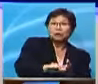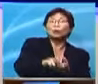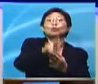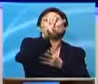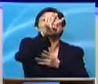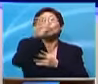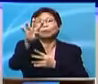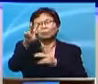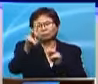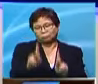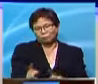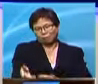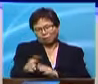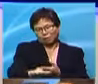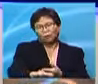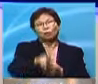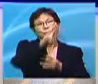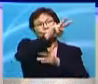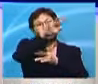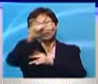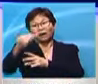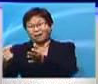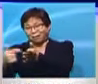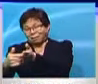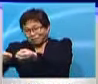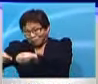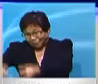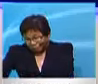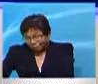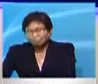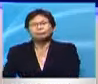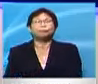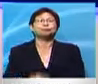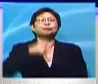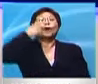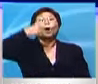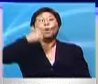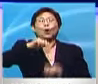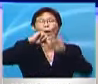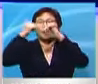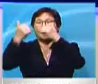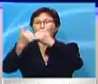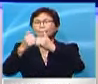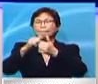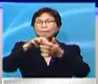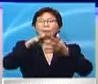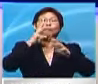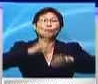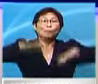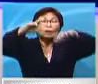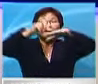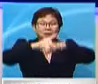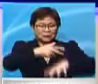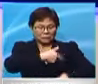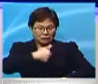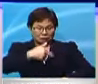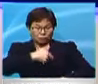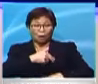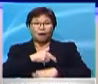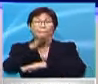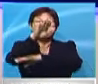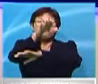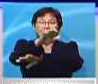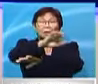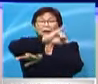24 nyawa sementara 26 lagi masih hilang menurut jurucakap agensi bencana Republik itu sehingga petang tadi